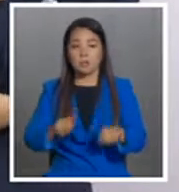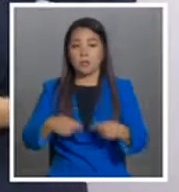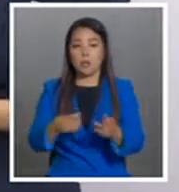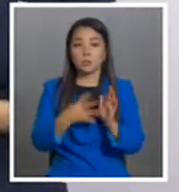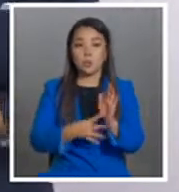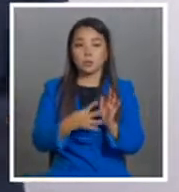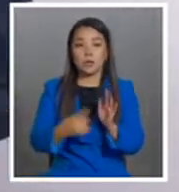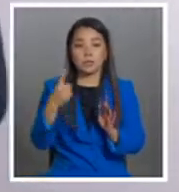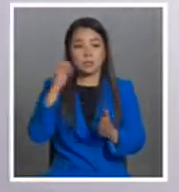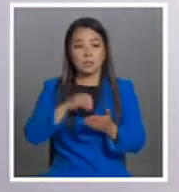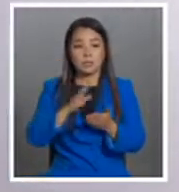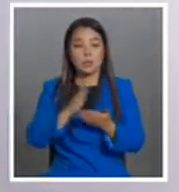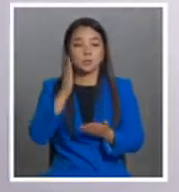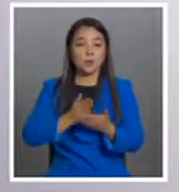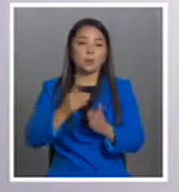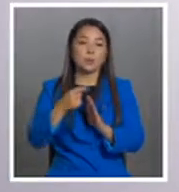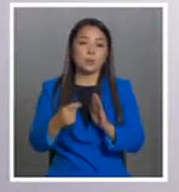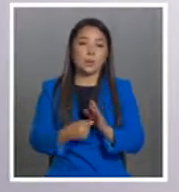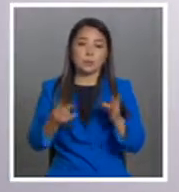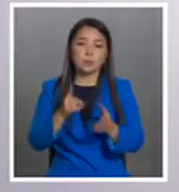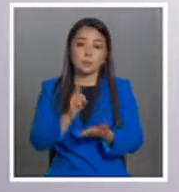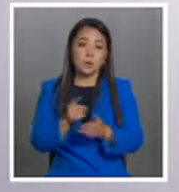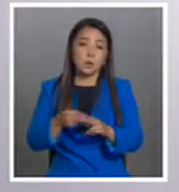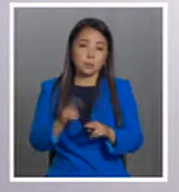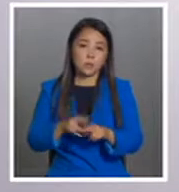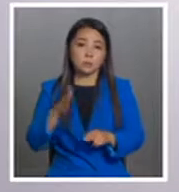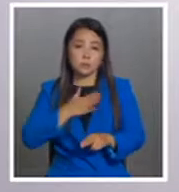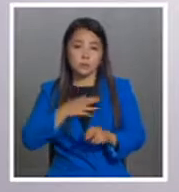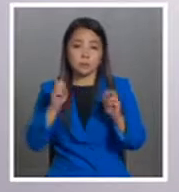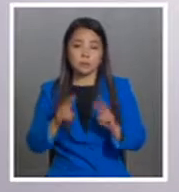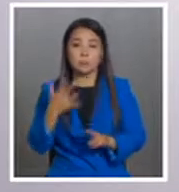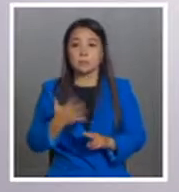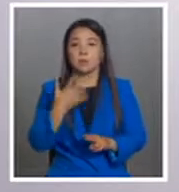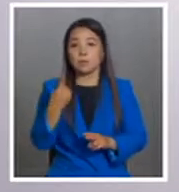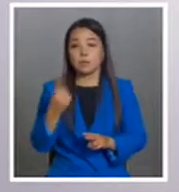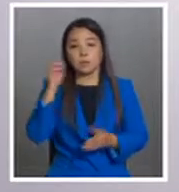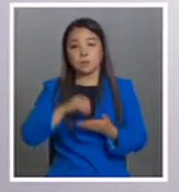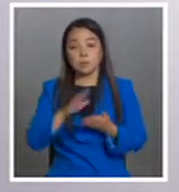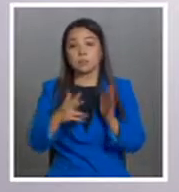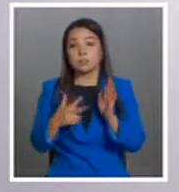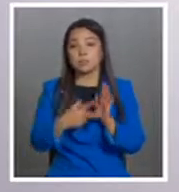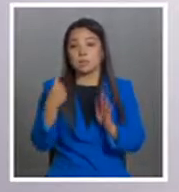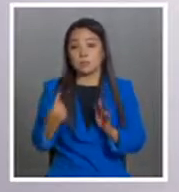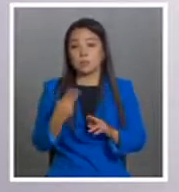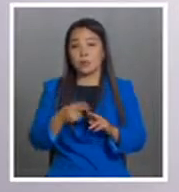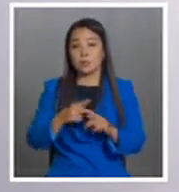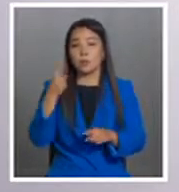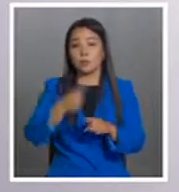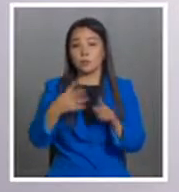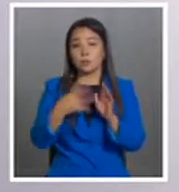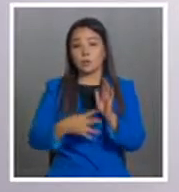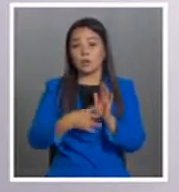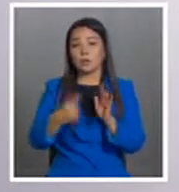санын тура пропорционал бөліктерге бөлеміз. Ол үшін біз 5-тен 1 мен 8-ден 1-ді қосып, 91-ді